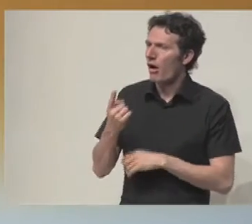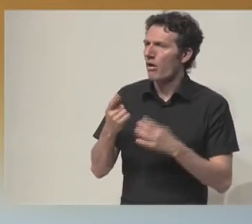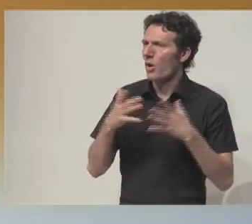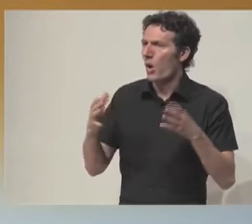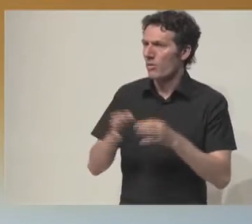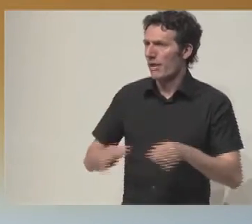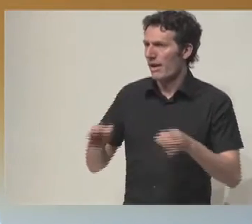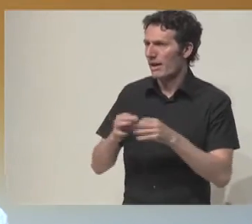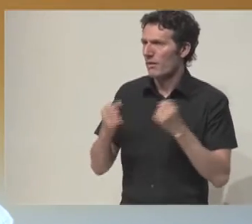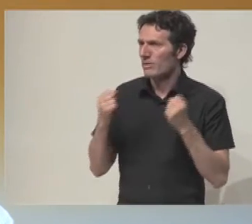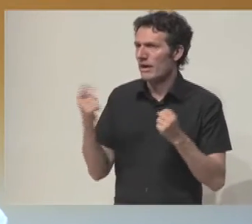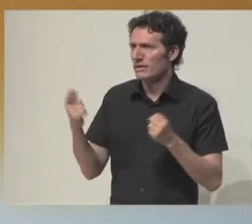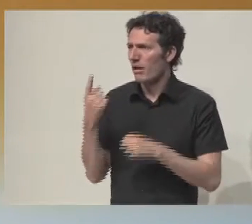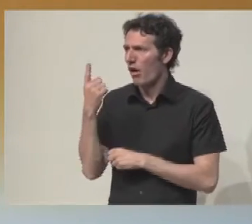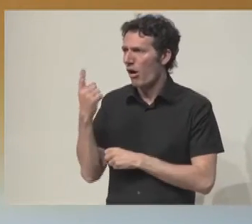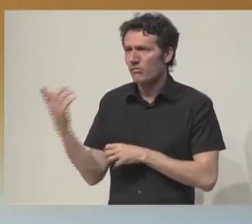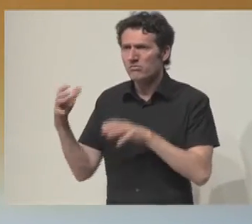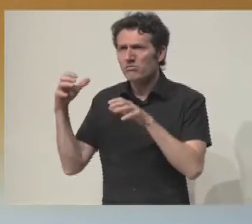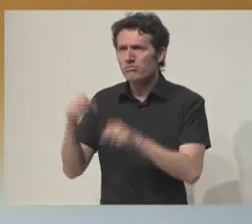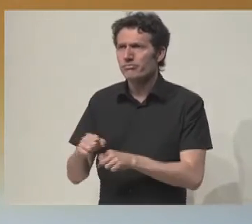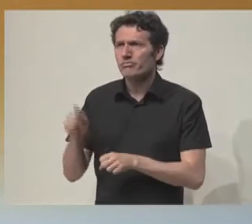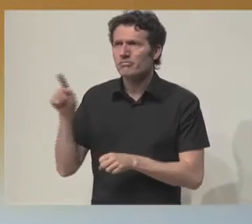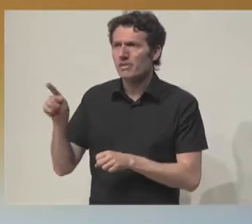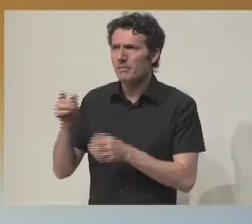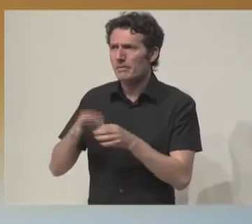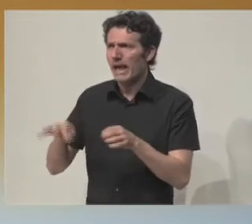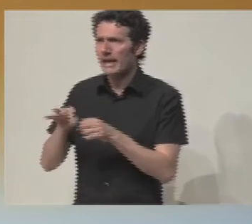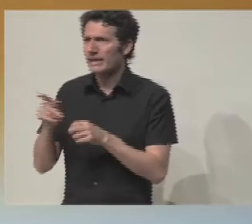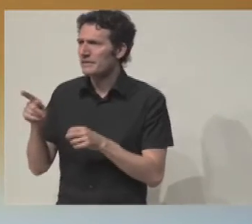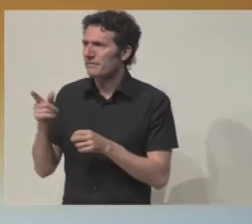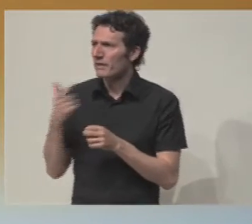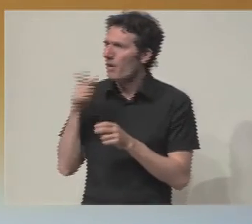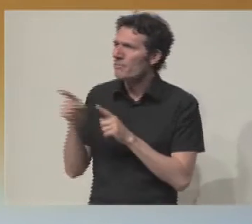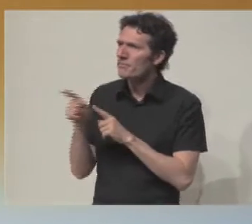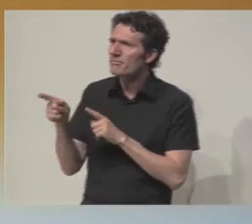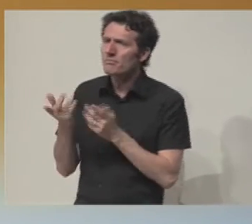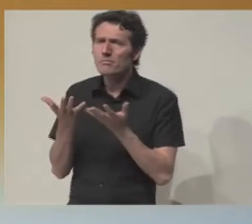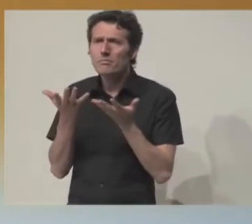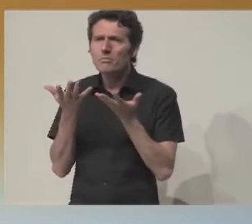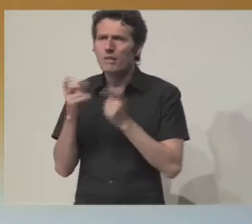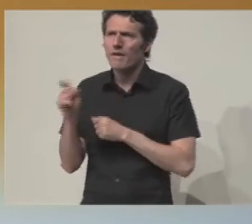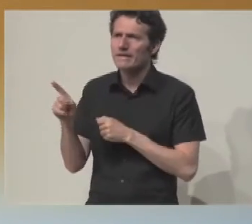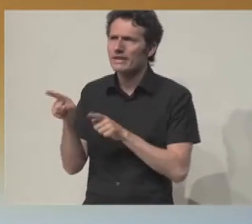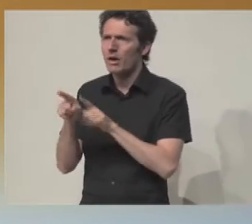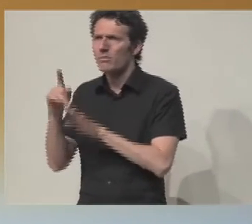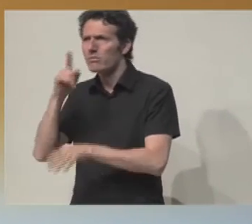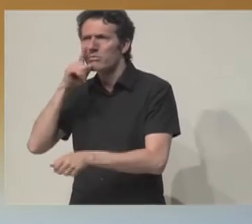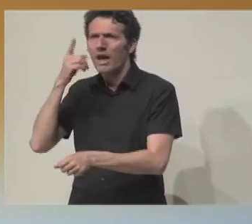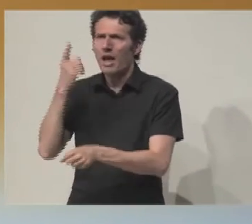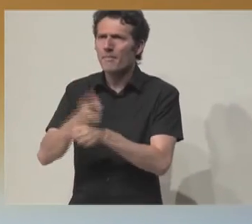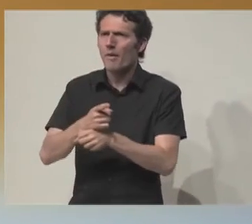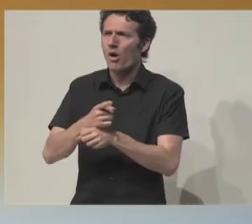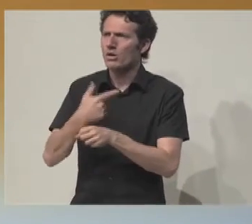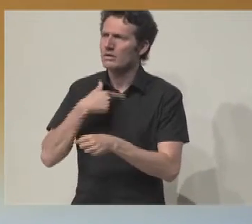car il n'y a qu'une grande puissance qui n'est pas envie de imposer sa marque